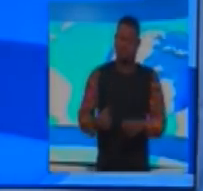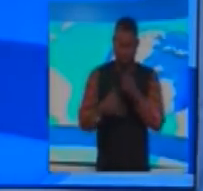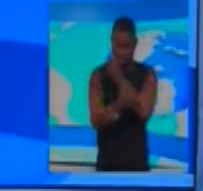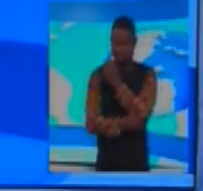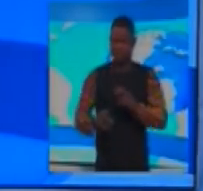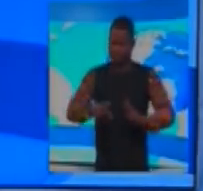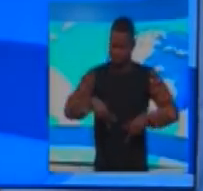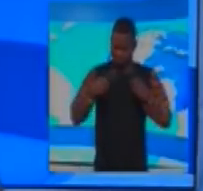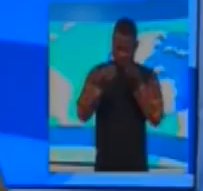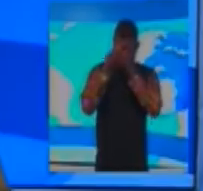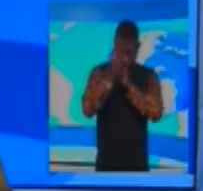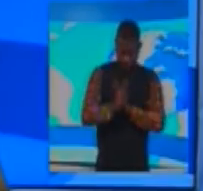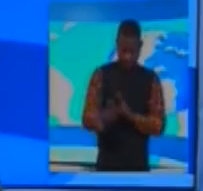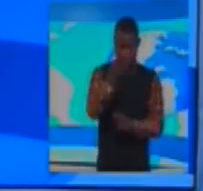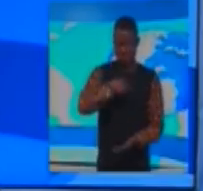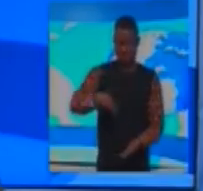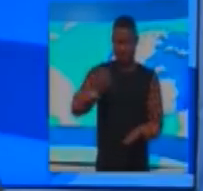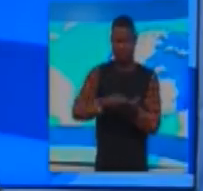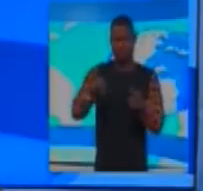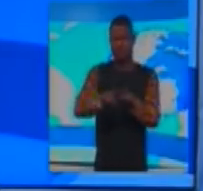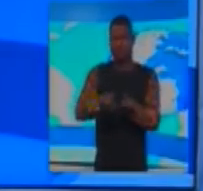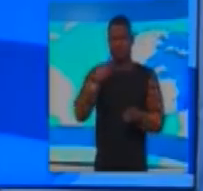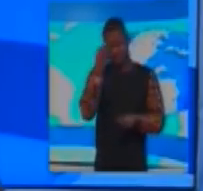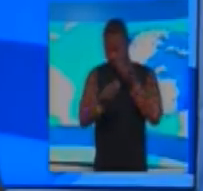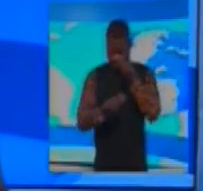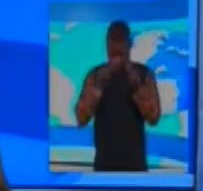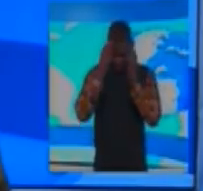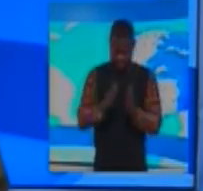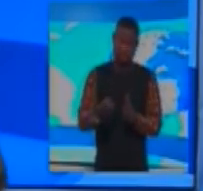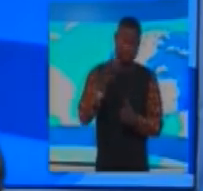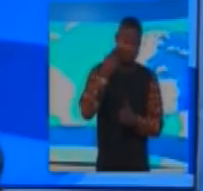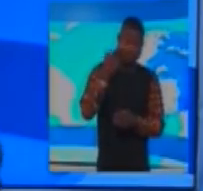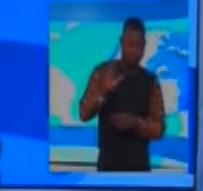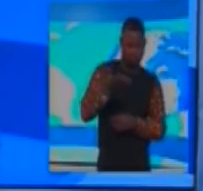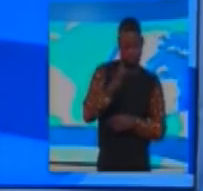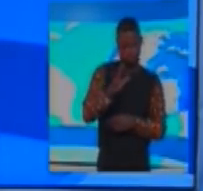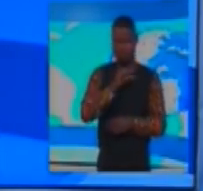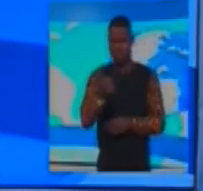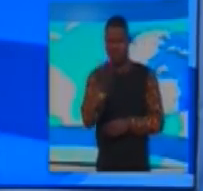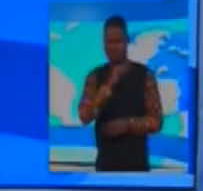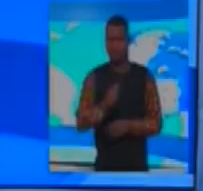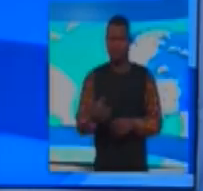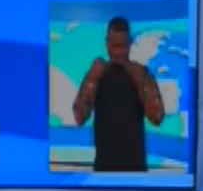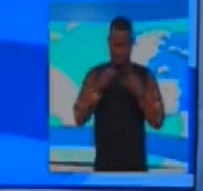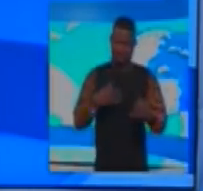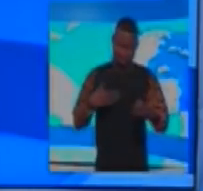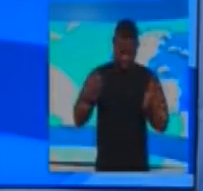cet accord, même si les observateurs, eux, ne cachent pas leur scepticisme. La nouvelle est accueillie avec